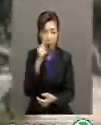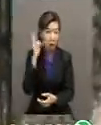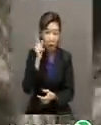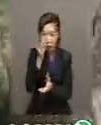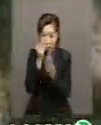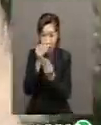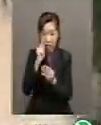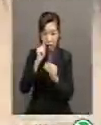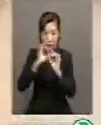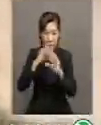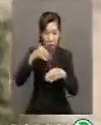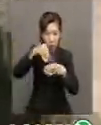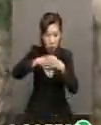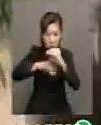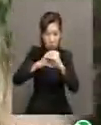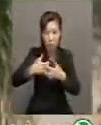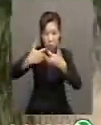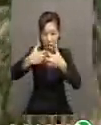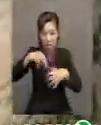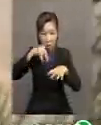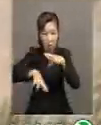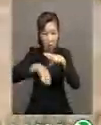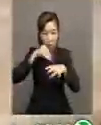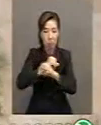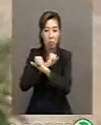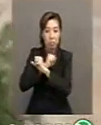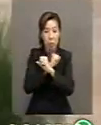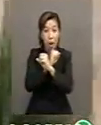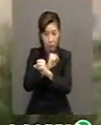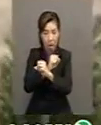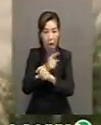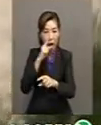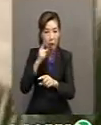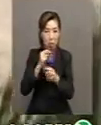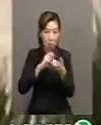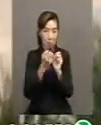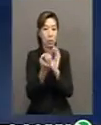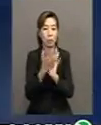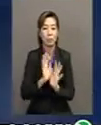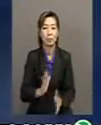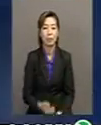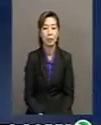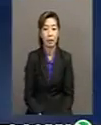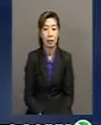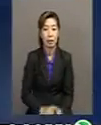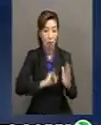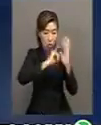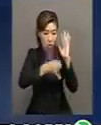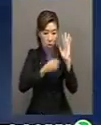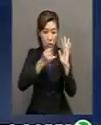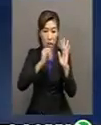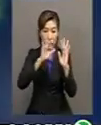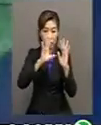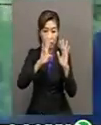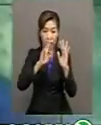างแนวกระสอบทรายและติดตั้งเครื่องสูบน้ำป้องกันพื้นที่เศรษฐกิจของจังหวัดที่จะได้รับผลกระทบครับจังหวัดที่จะได้รับผลกระ